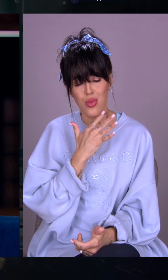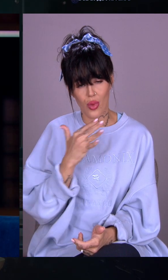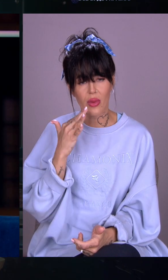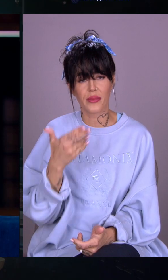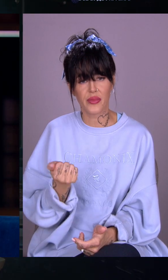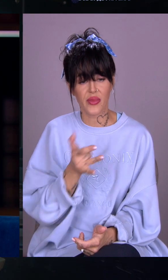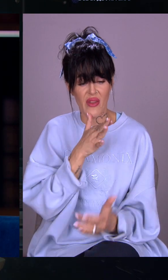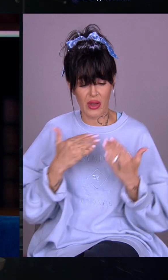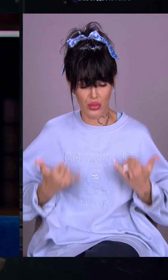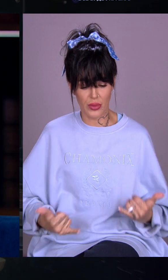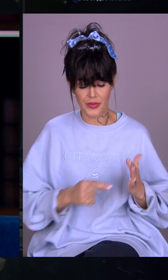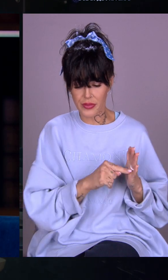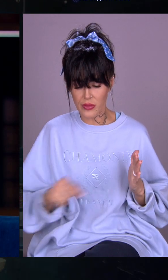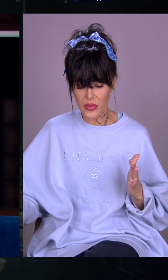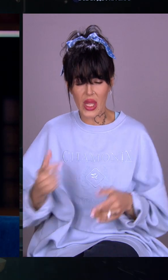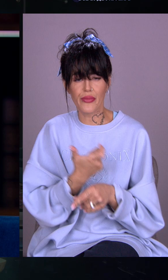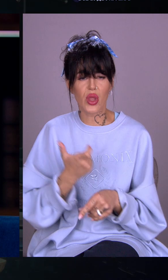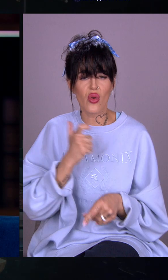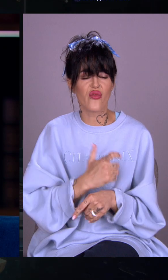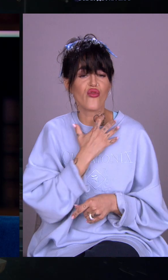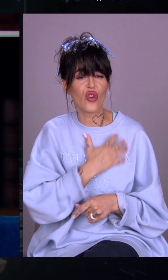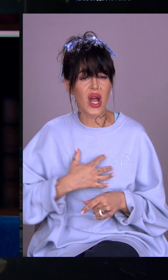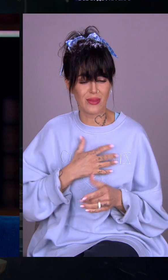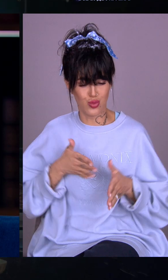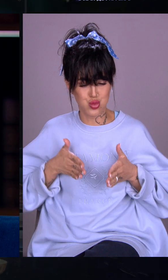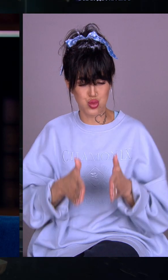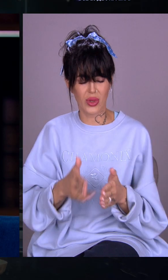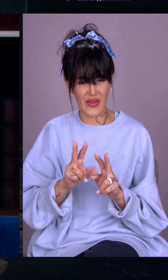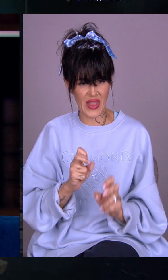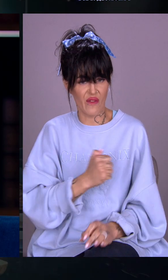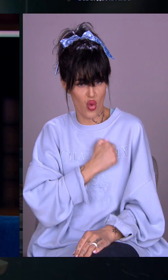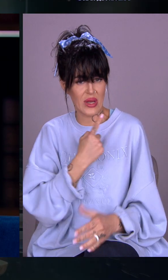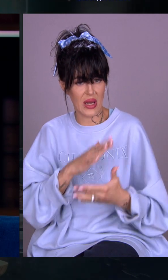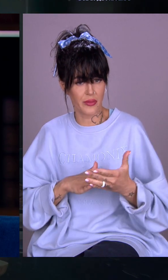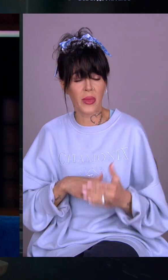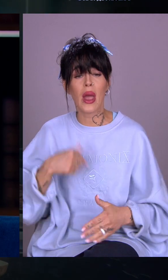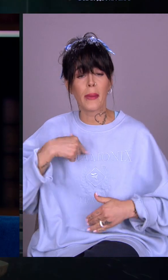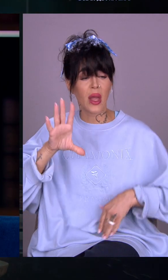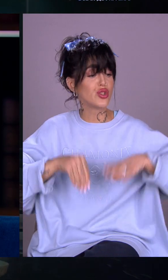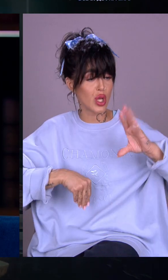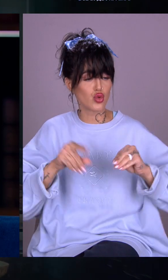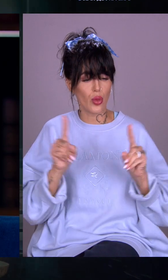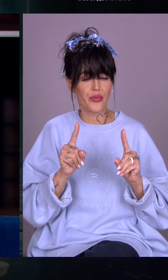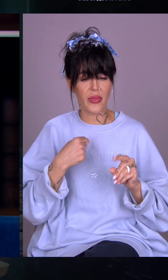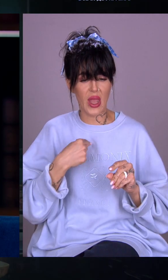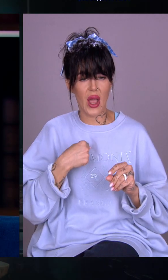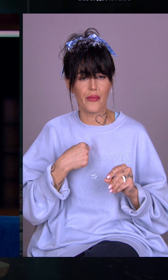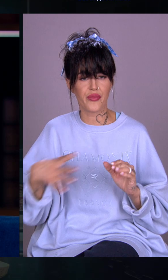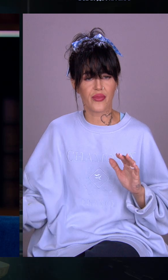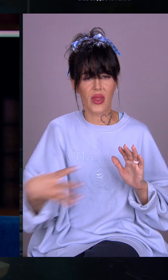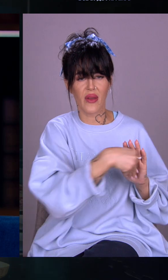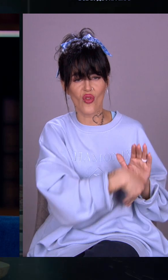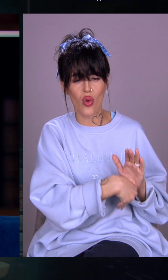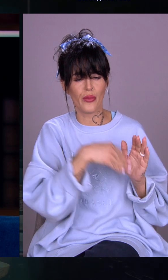час дуже важливо по шляху пораненого, я вважаю, це те, що ми багато цифровізували. Я знаю, що це вже